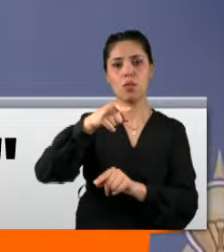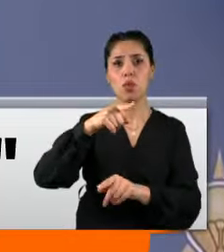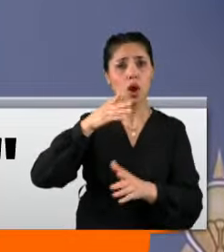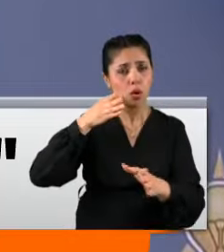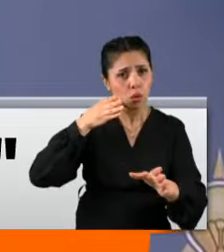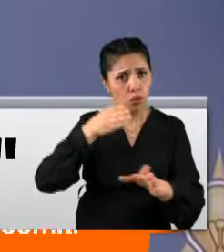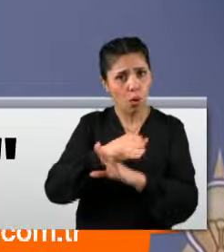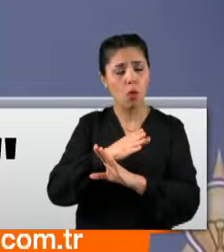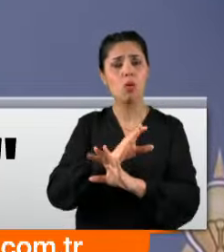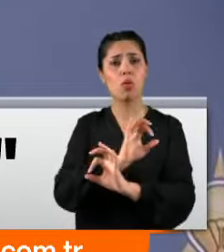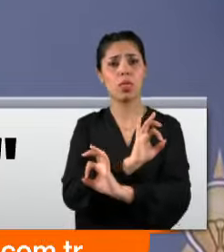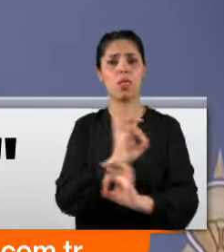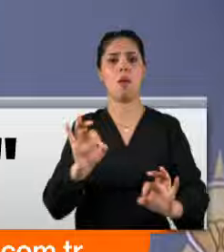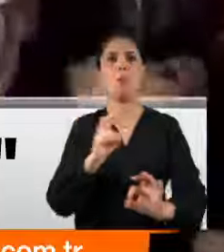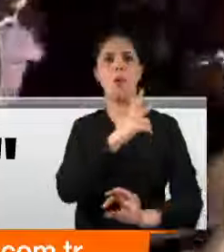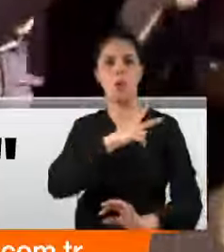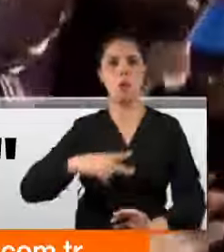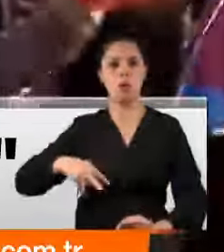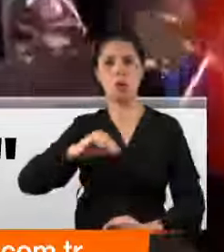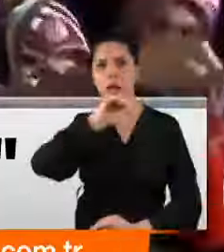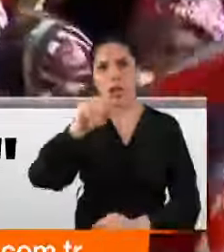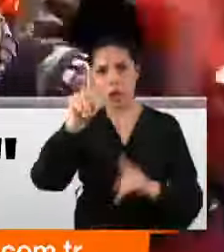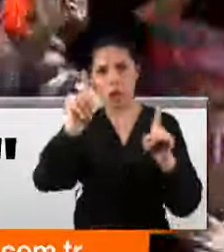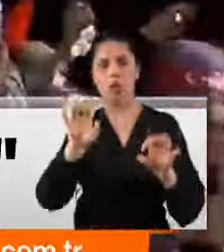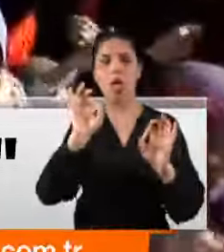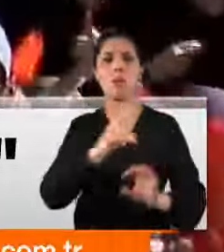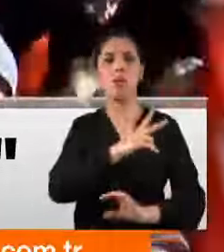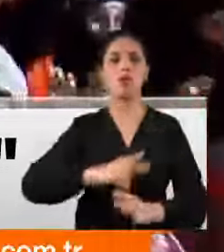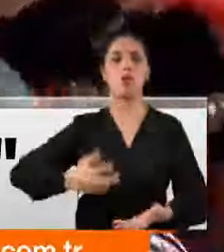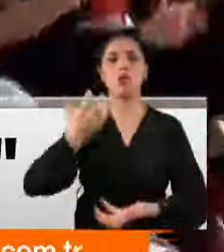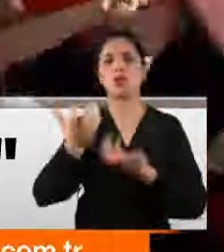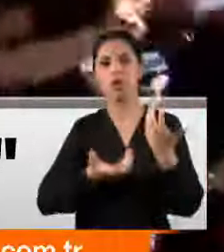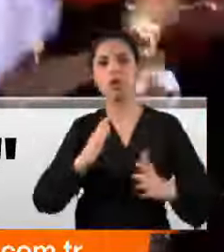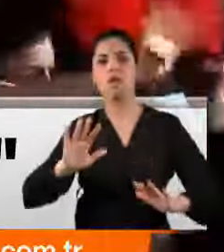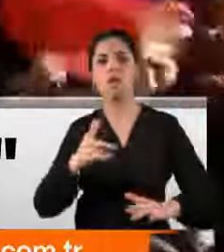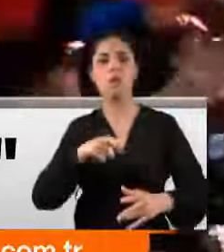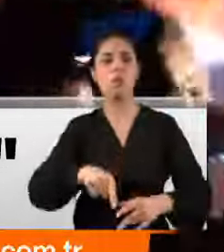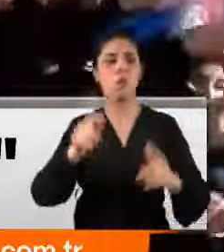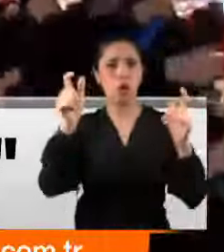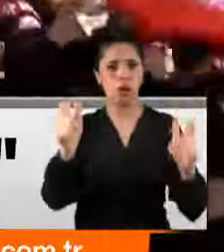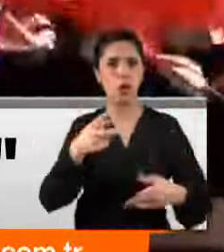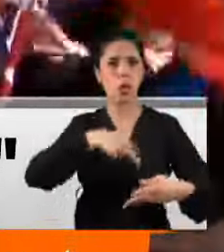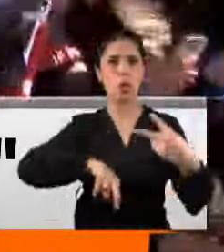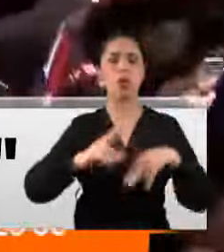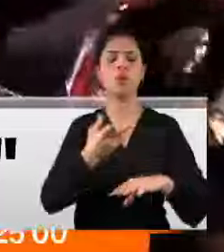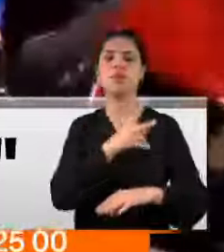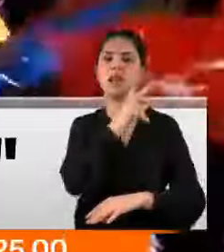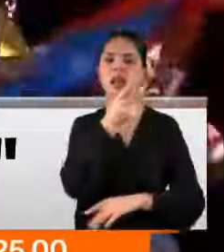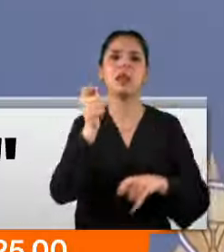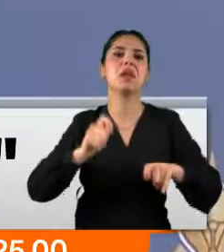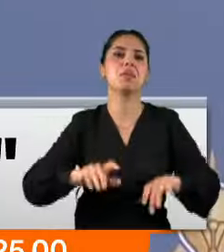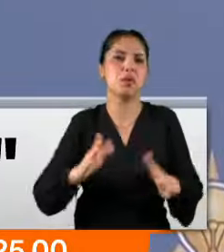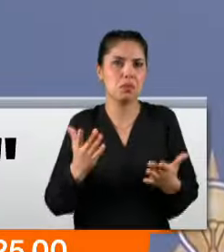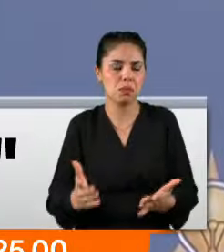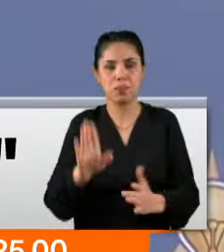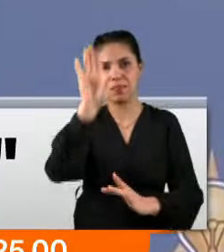dürüst otobüs geliyor mu? Devamlı otobüsler ya yanıyor. Buradaki ulaşım ne yazık ki yapılmıyor.